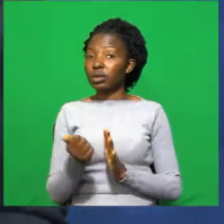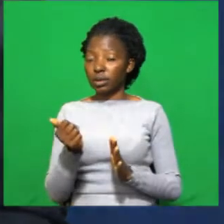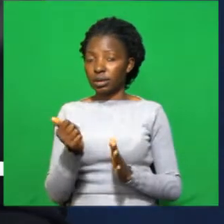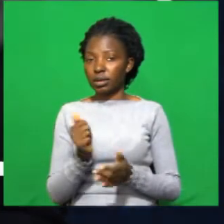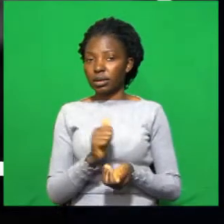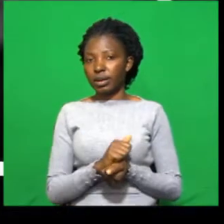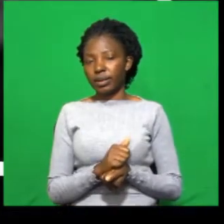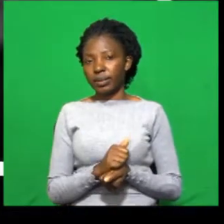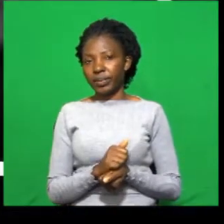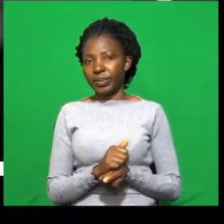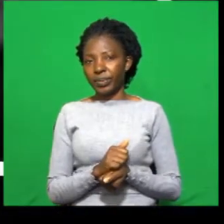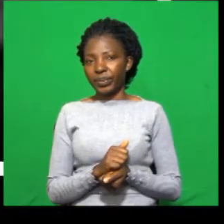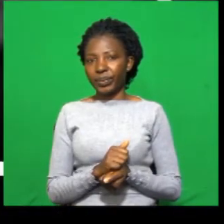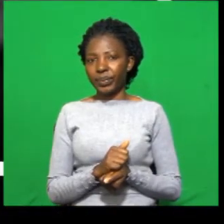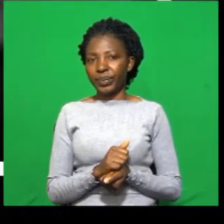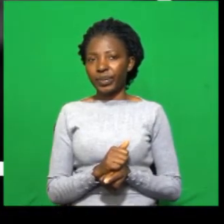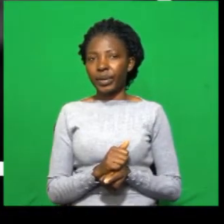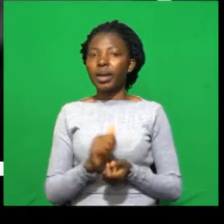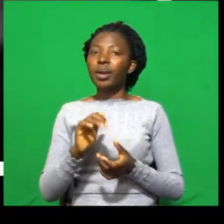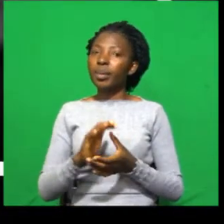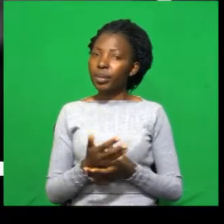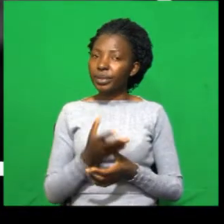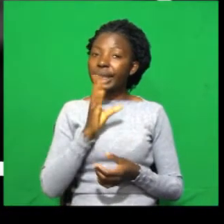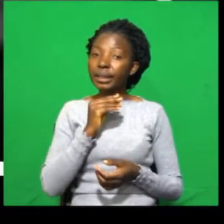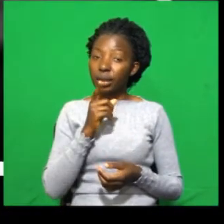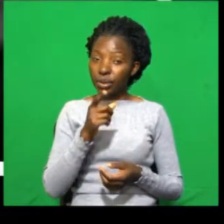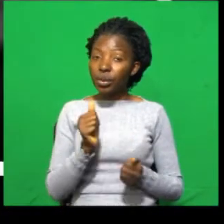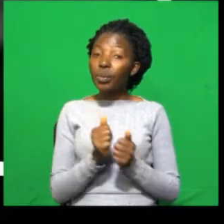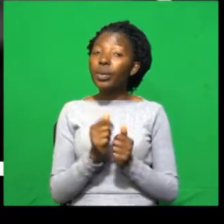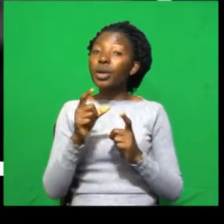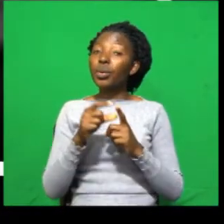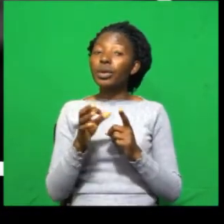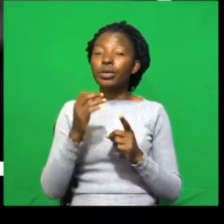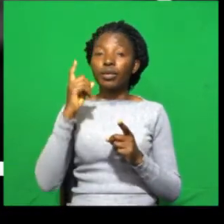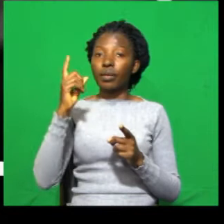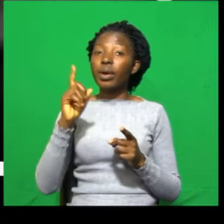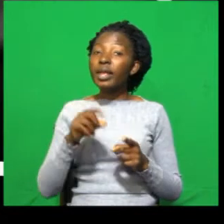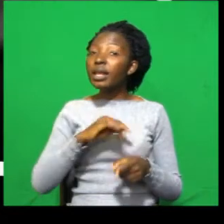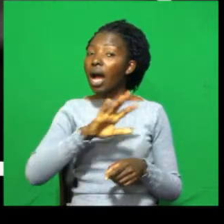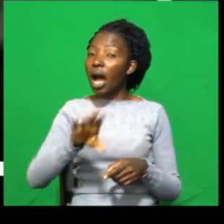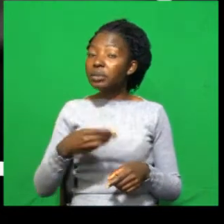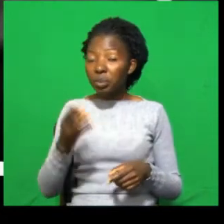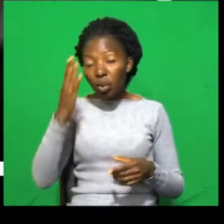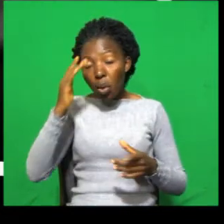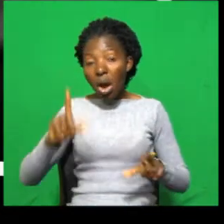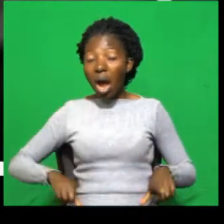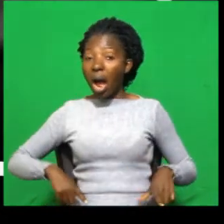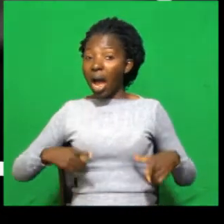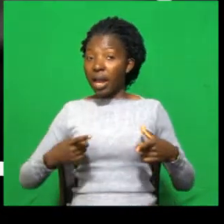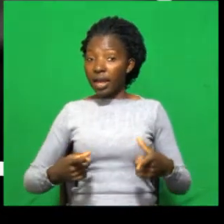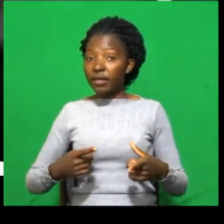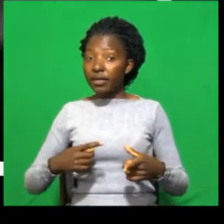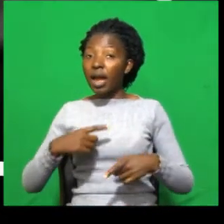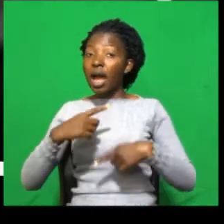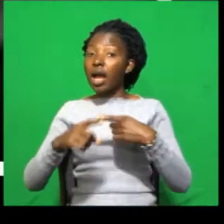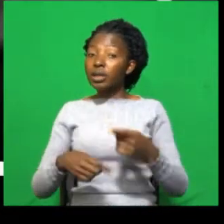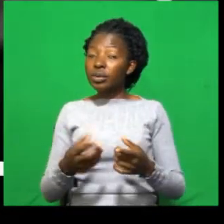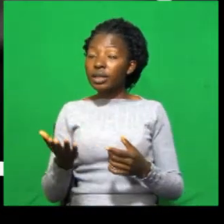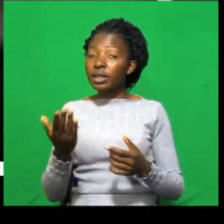na16. Verse 15. Nokuti tinokuudzai neshoko raShe kuti isu vapenyu vakasara kusvikira pakuuya